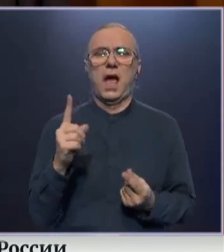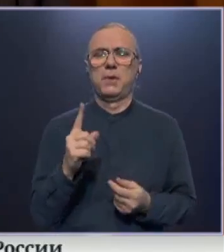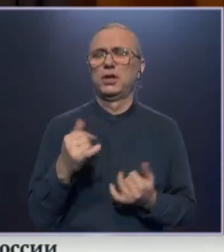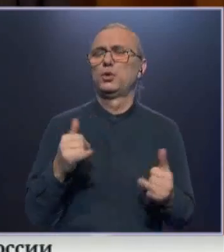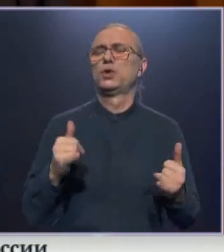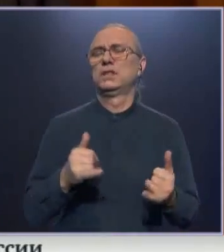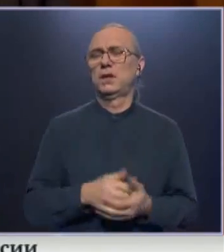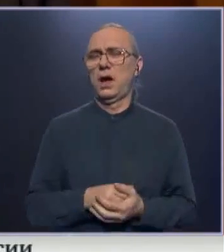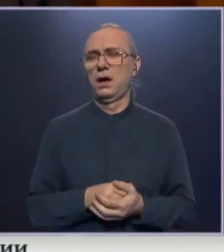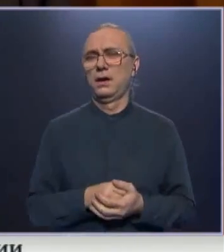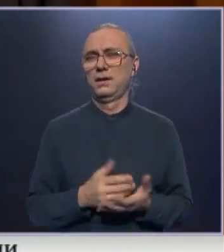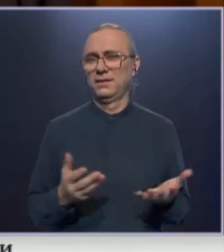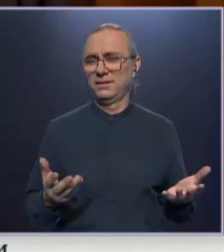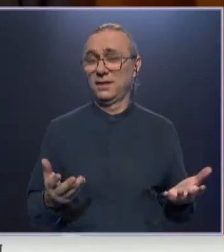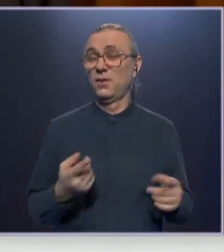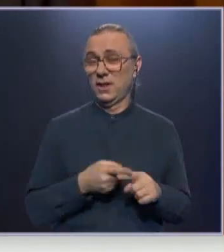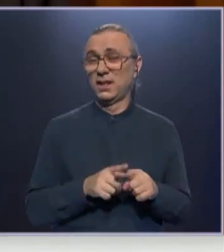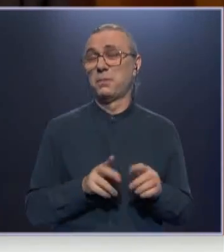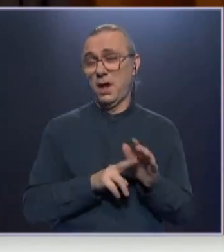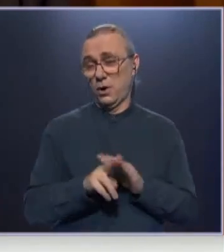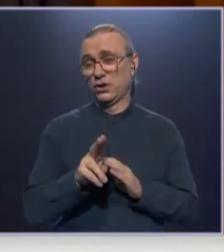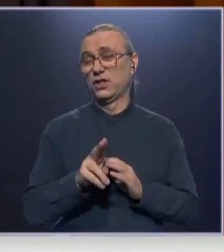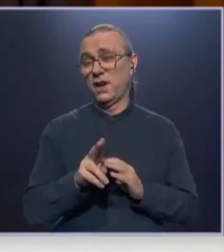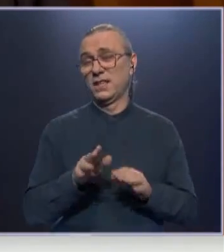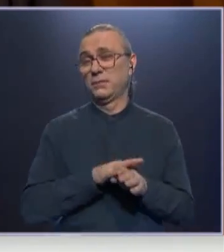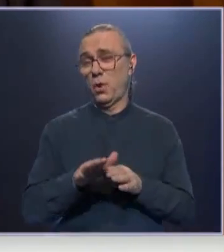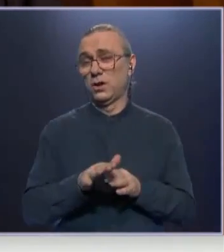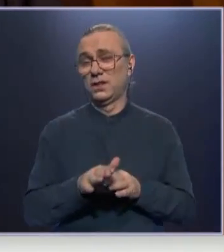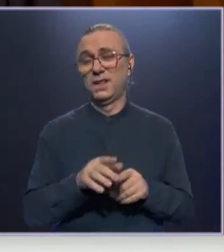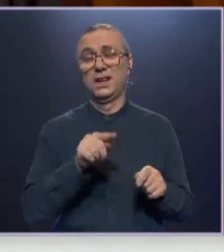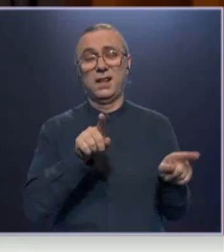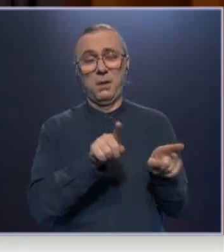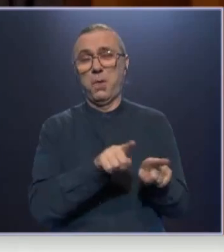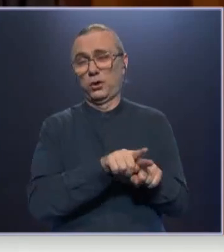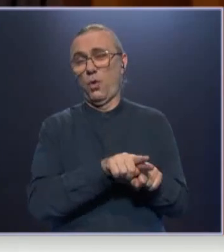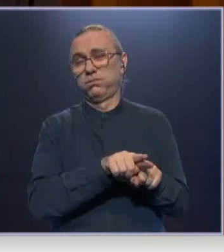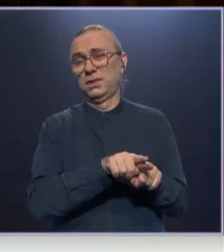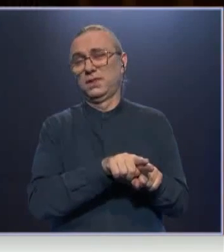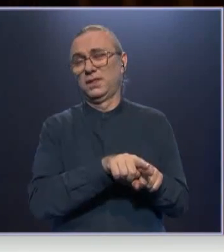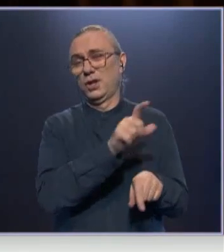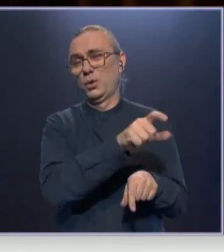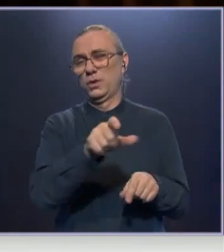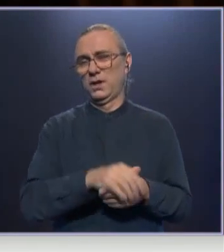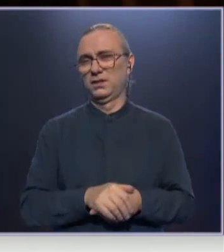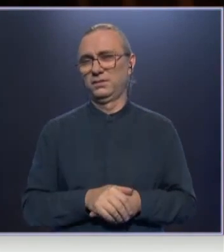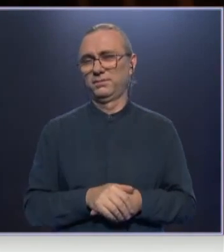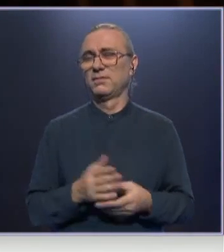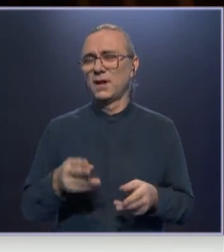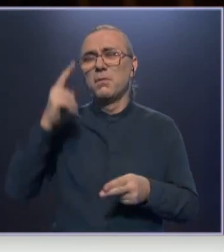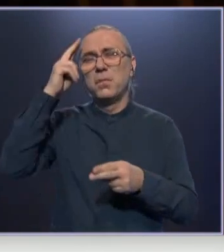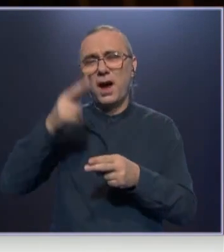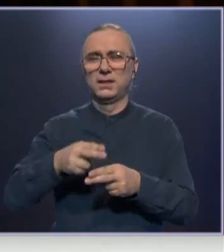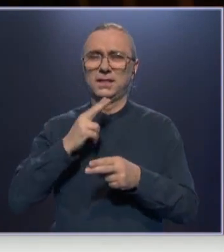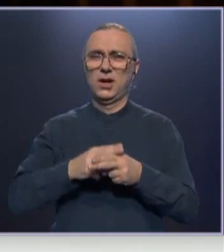Вот это пророчество исполнилось на Саи-Бабе и на всех ему подобных. Братья и сестры, будем